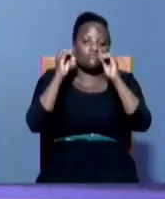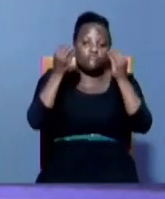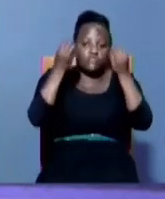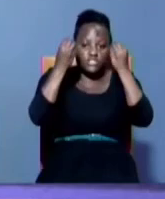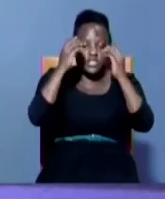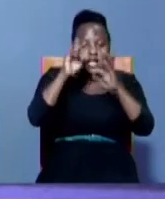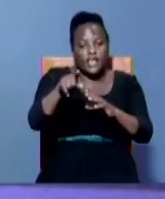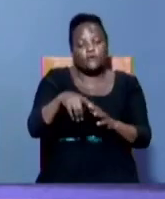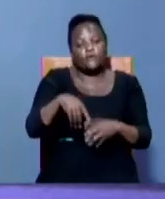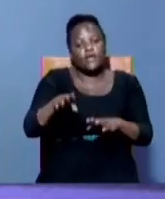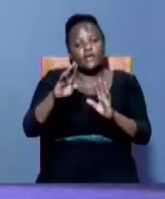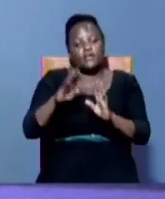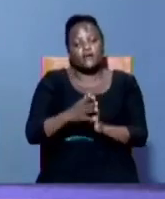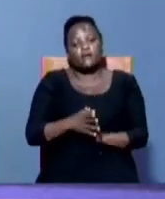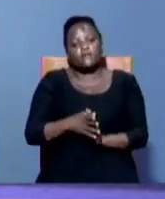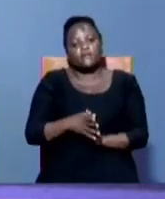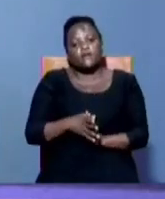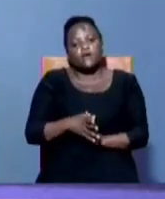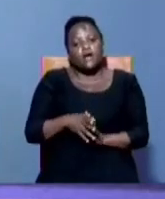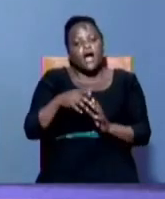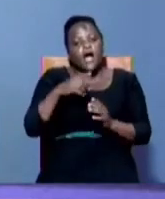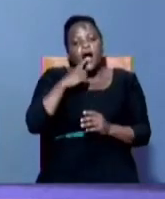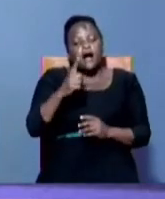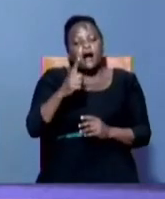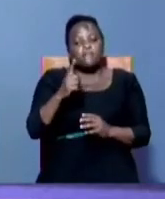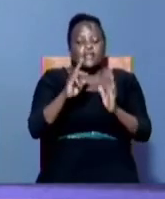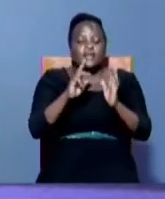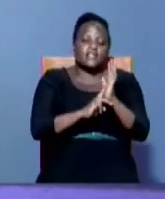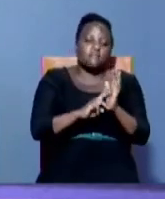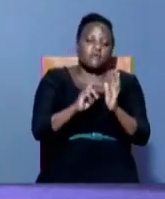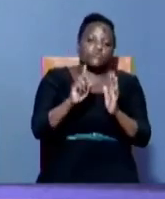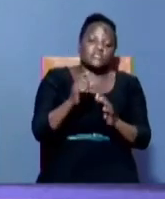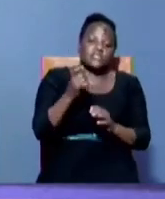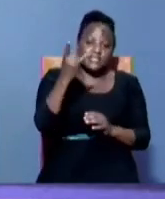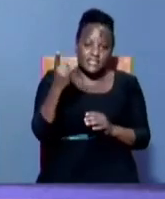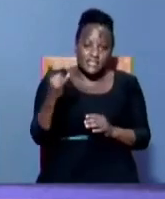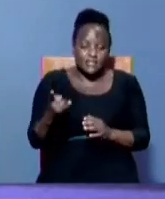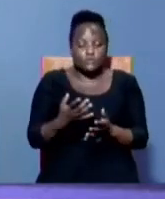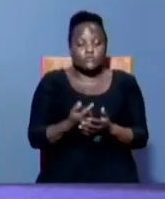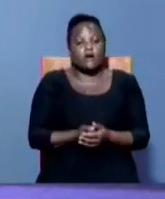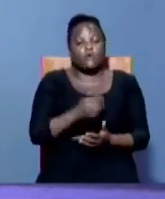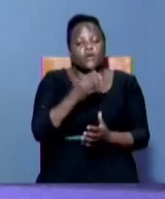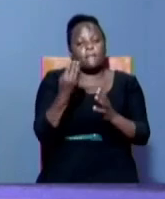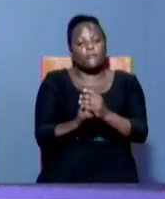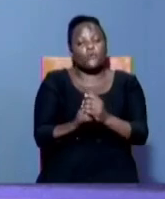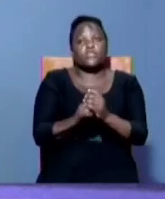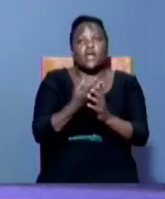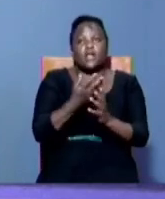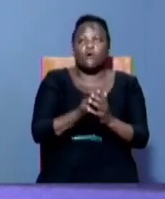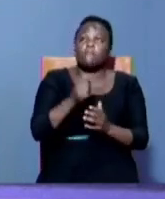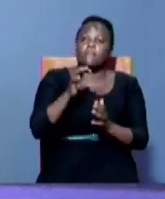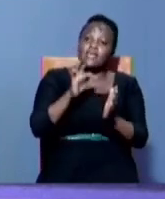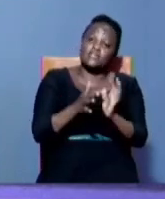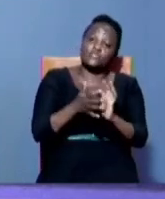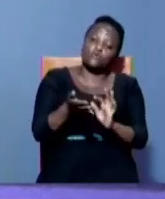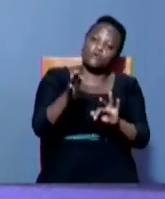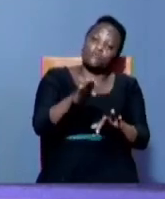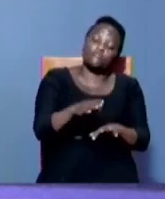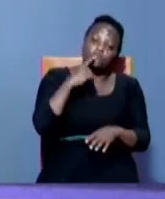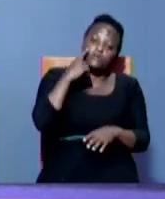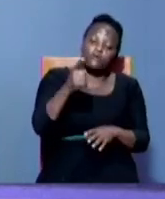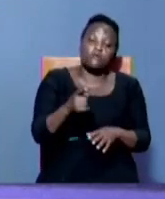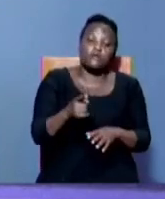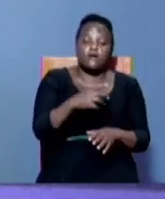uzini, ile amri ya saba usizini. Kwa sababu gani? Kwa sababu pamoja na kwamba Yesu amekufa, tungeliona Wakristo leo